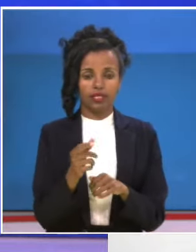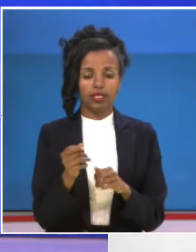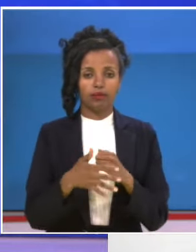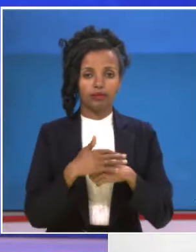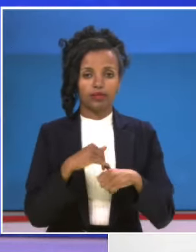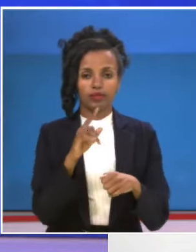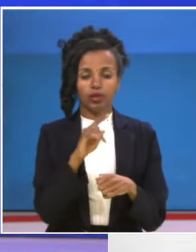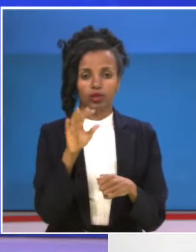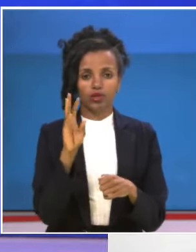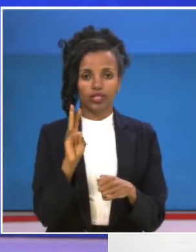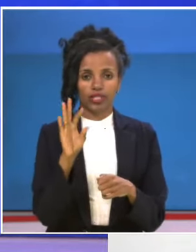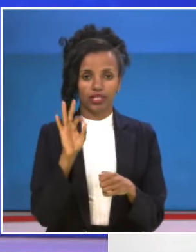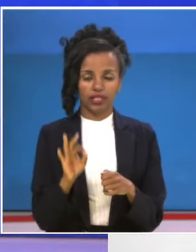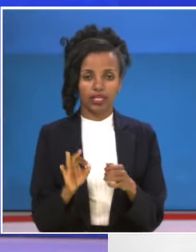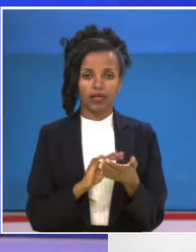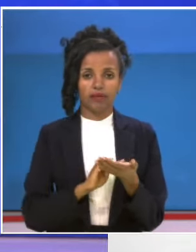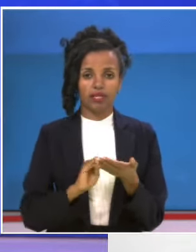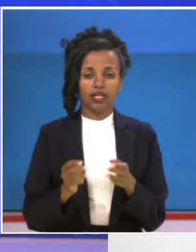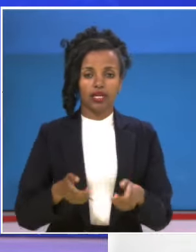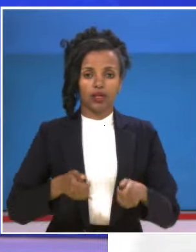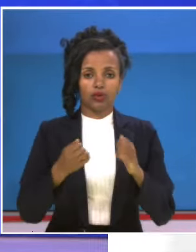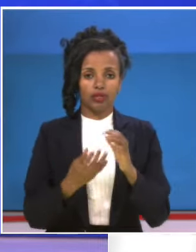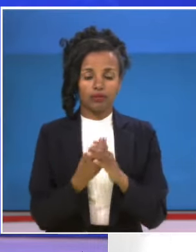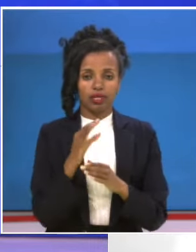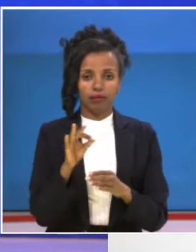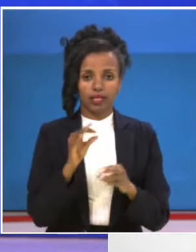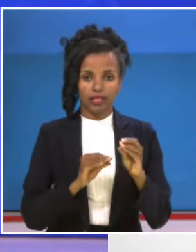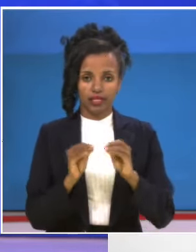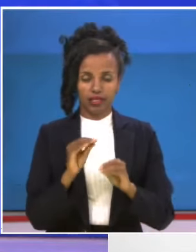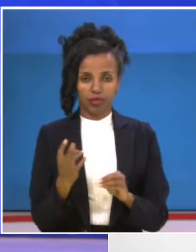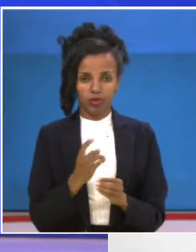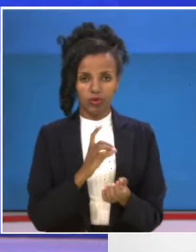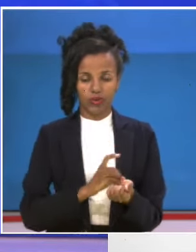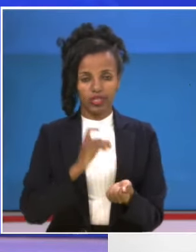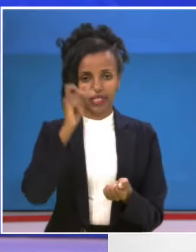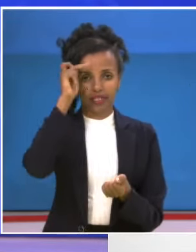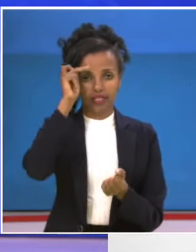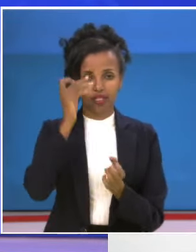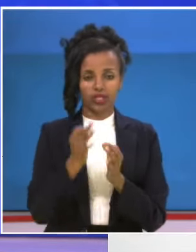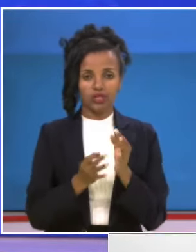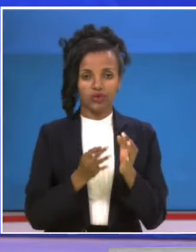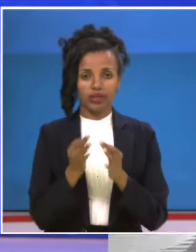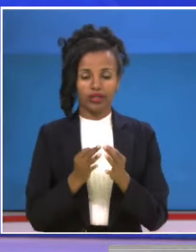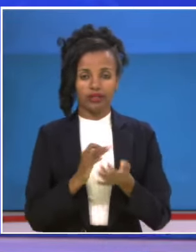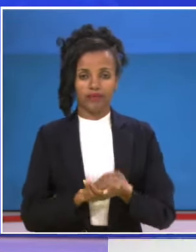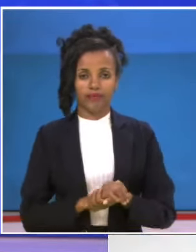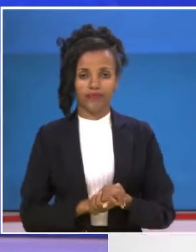169 ሚሊዮን ኩንታል ምርት ለማግኘት እየተንቀሳቀሰ መሆኑንም ዶክተር ድረስ ገልጸዋል።